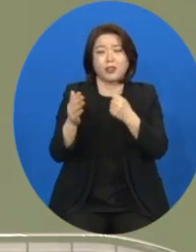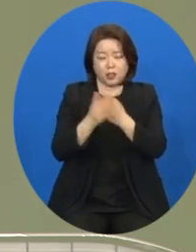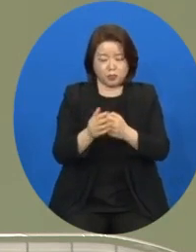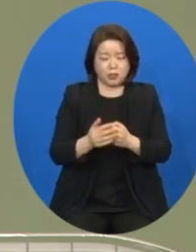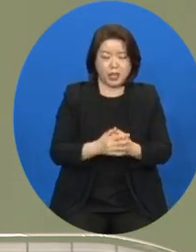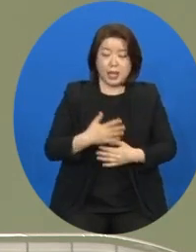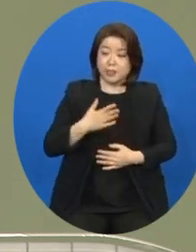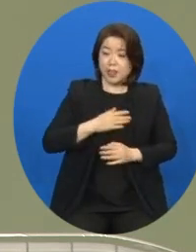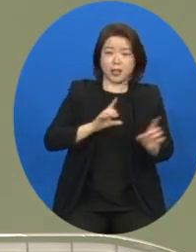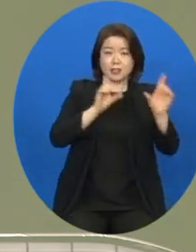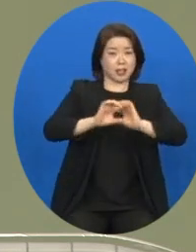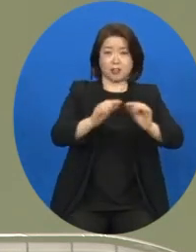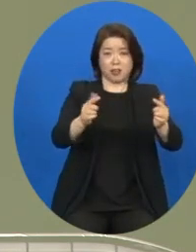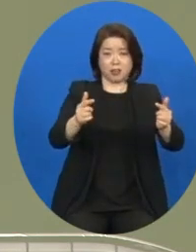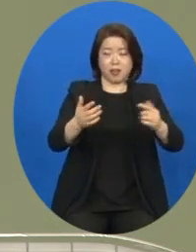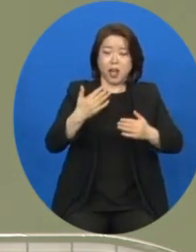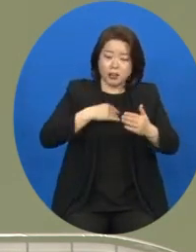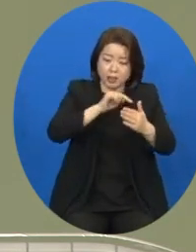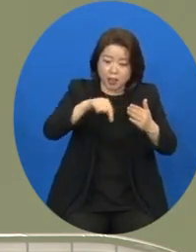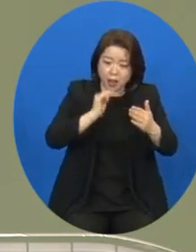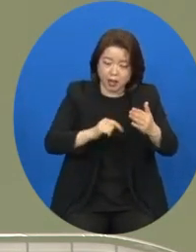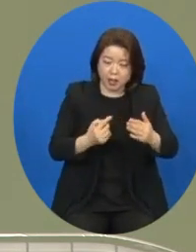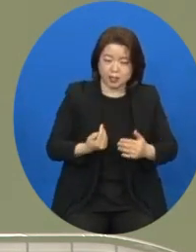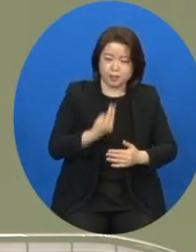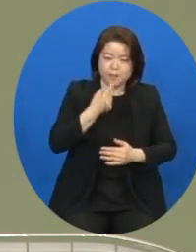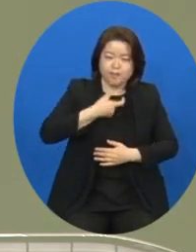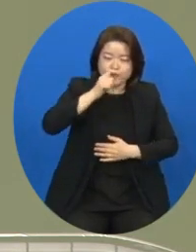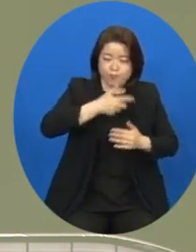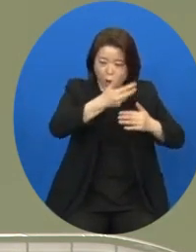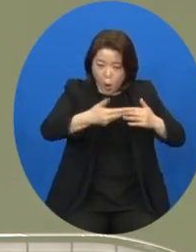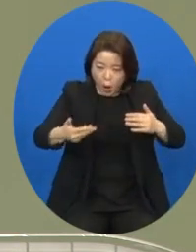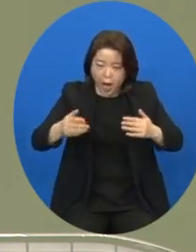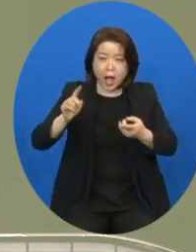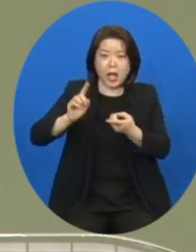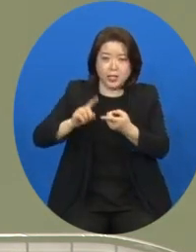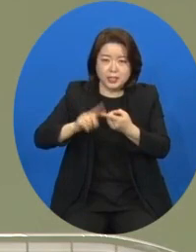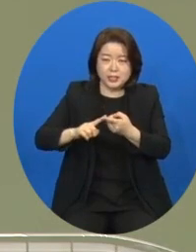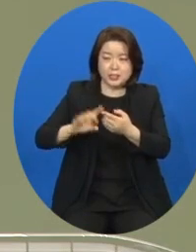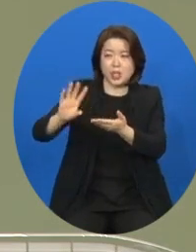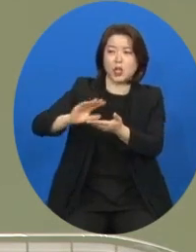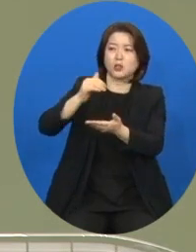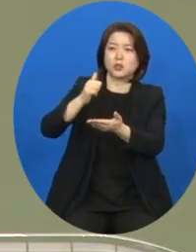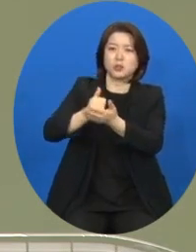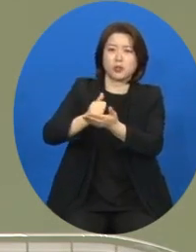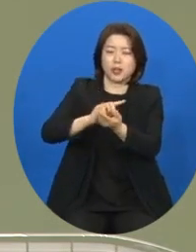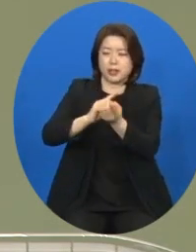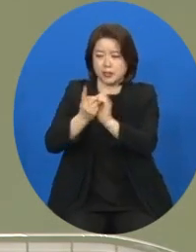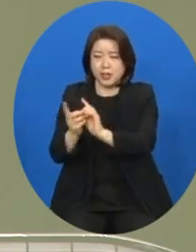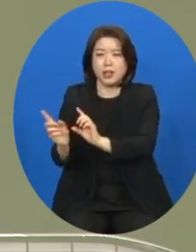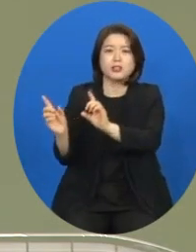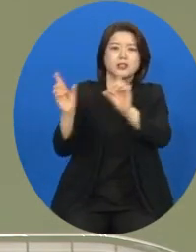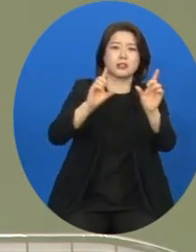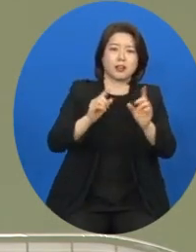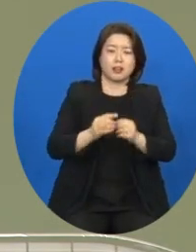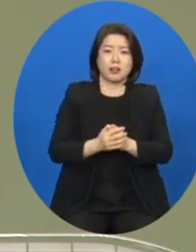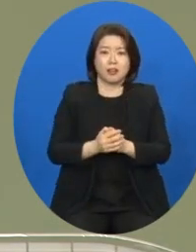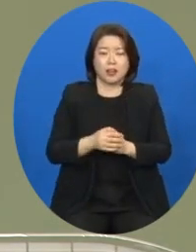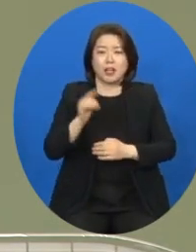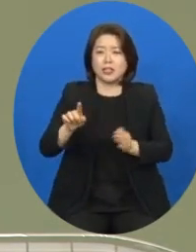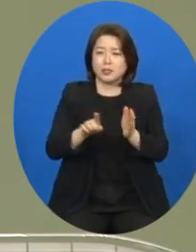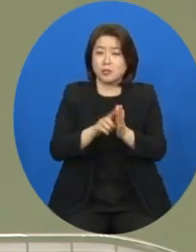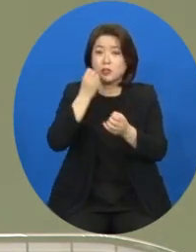아니요 내 안에 생수의 강이신 그리스도께서 사시는 것이다. 이 믿음과